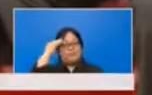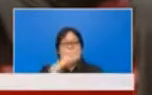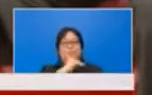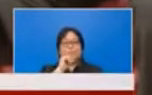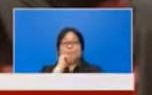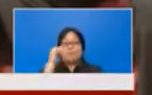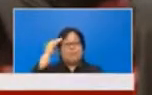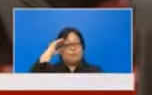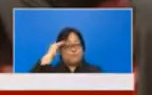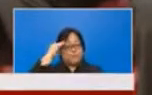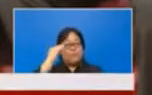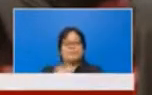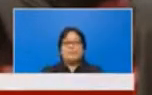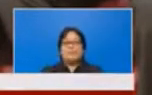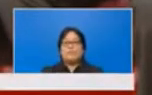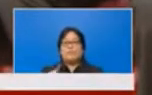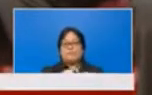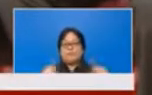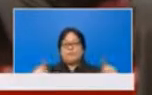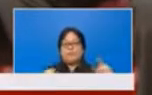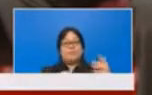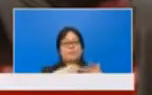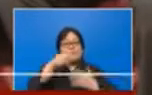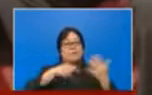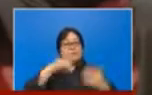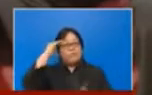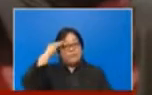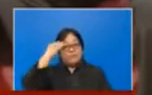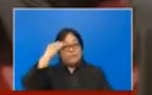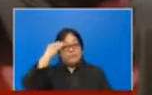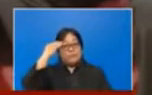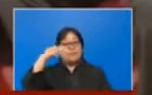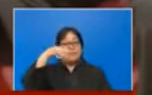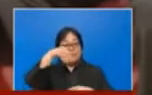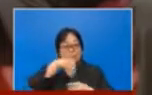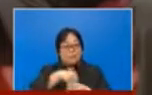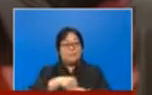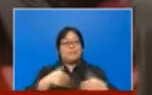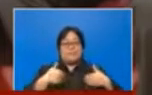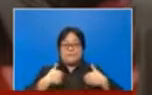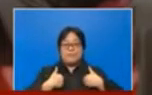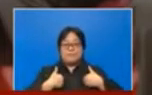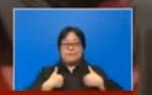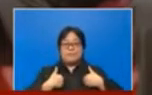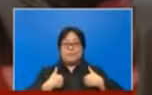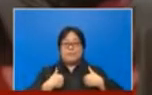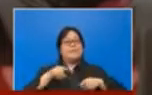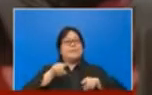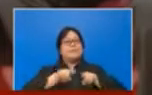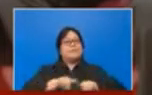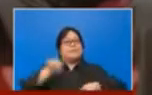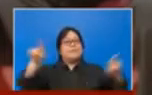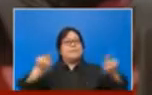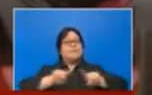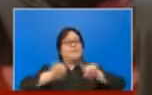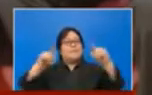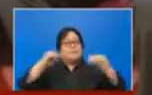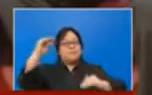Bumi Putera, tapi di kalangan Bumi Putera dan Bumi Putera pun ada perbezaan-perbezaan tahap